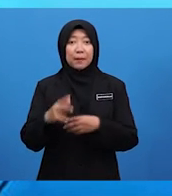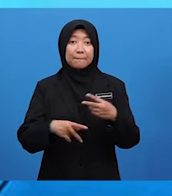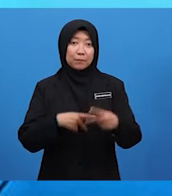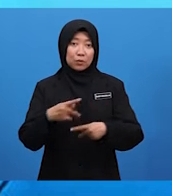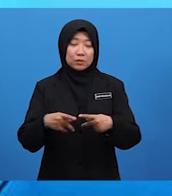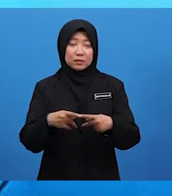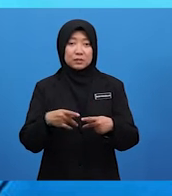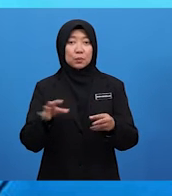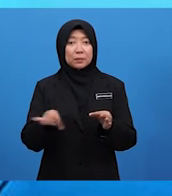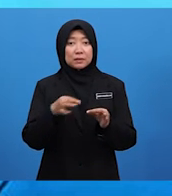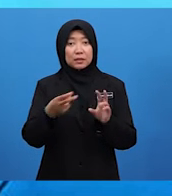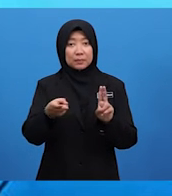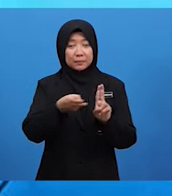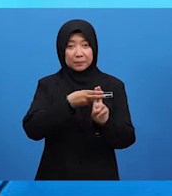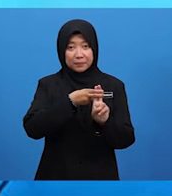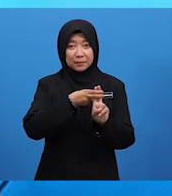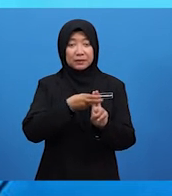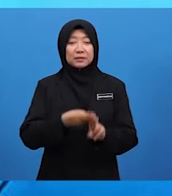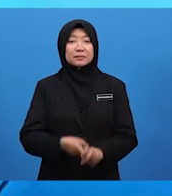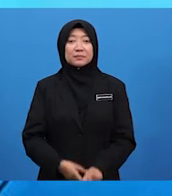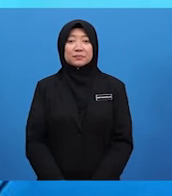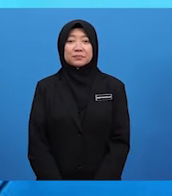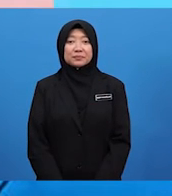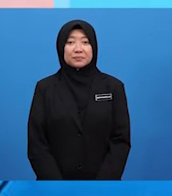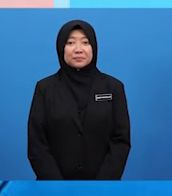menjahit cangkuk dan palang.